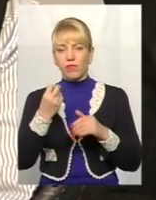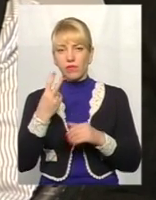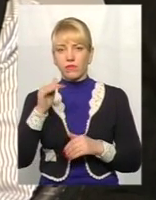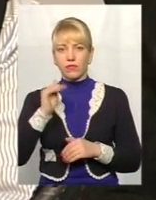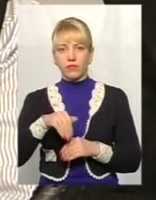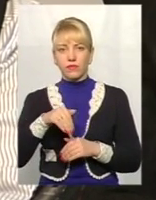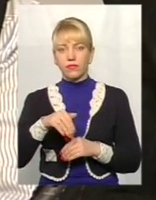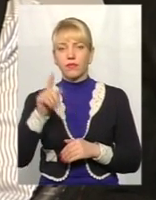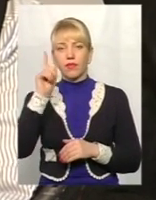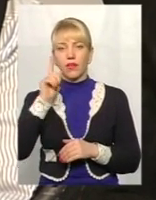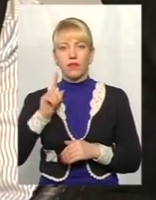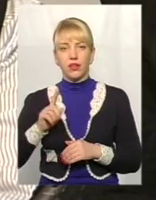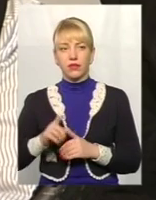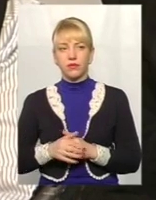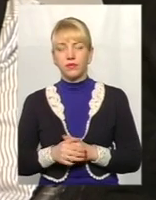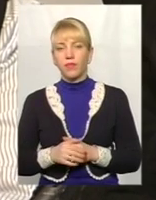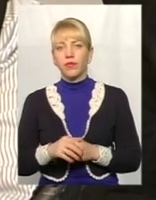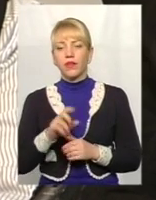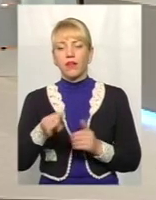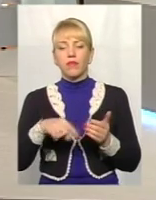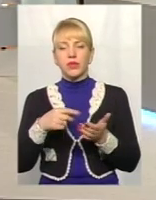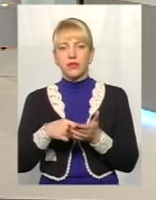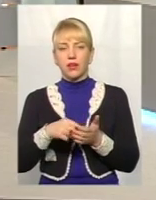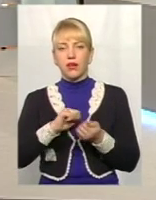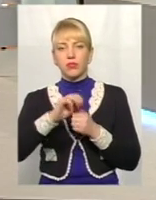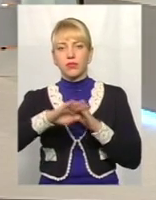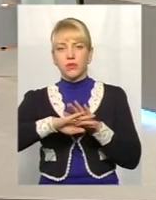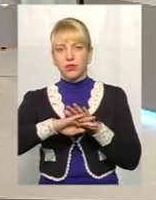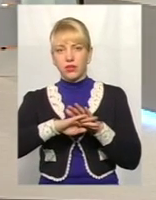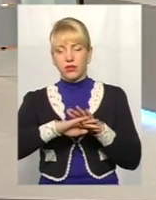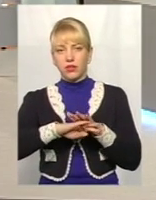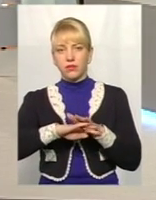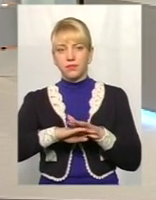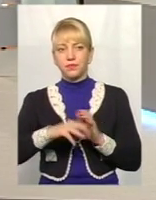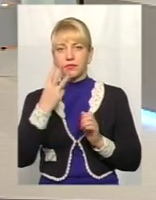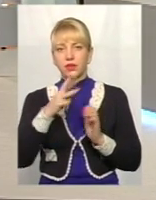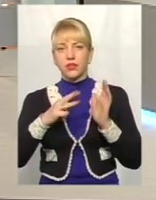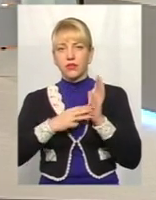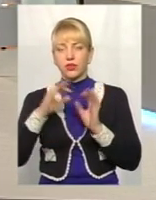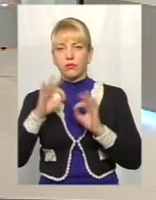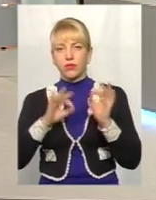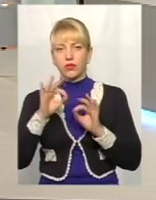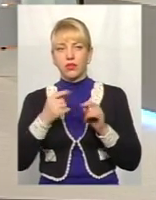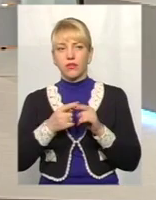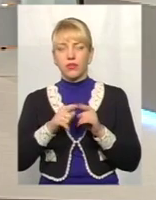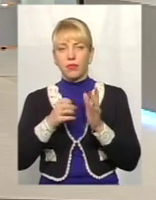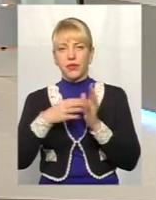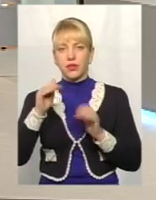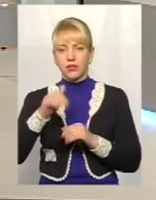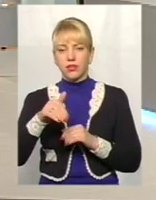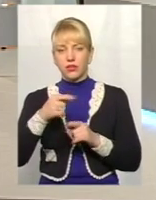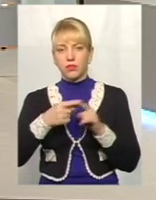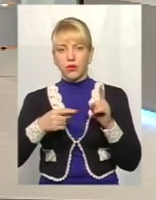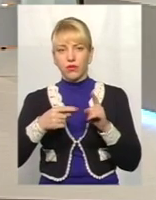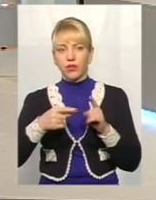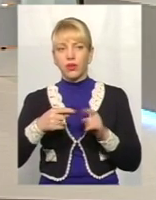тисяч євреїв. А в таких містах, як Кам'янець-Подільський, 38%, це 15 тисяч з